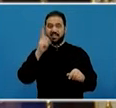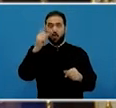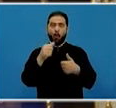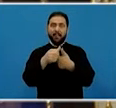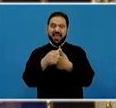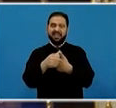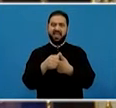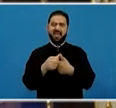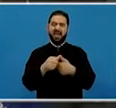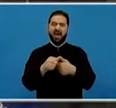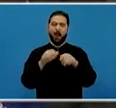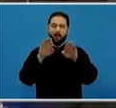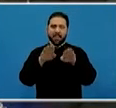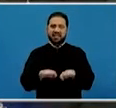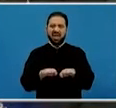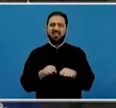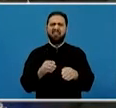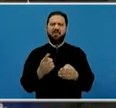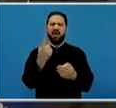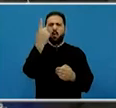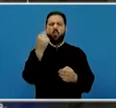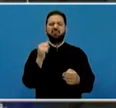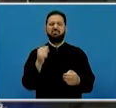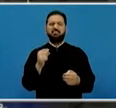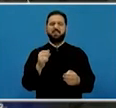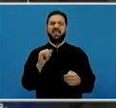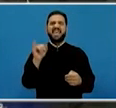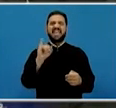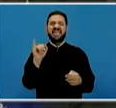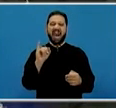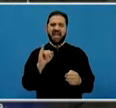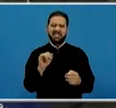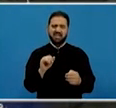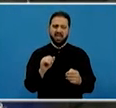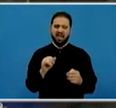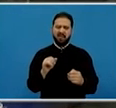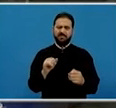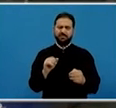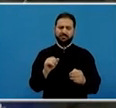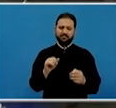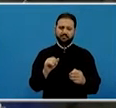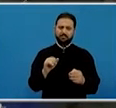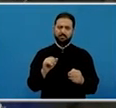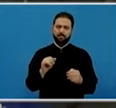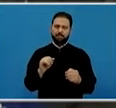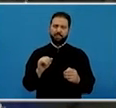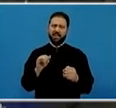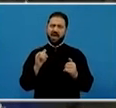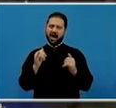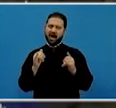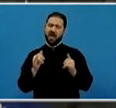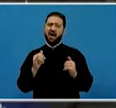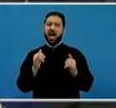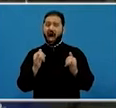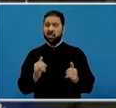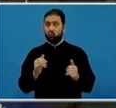un anumit interes mai mărunt sau, mă rog, de o natură mai mare, ci atunci când